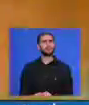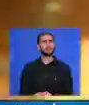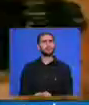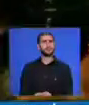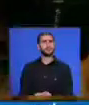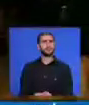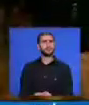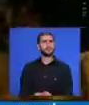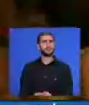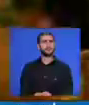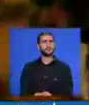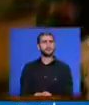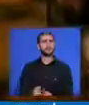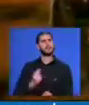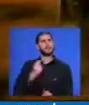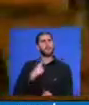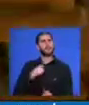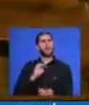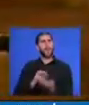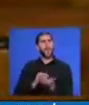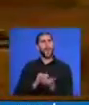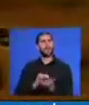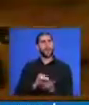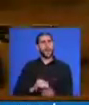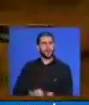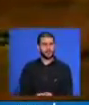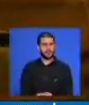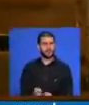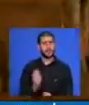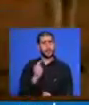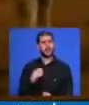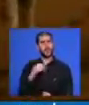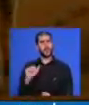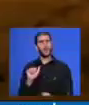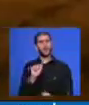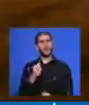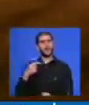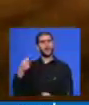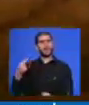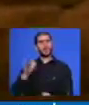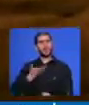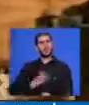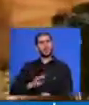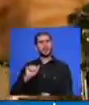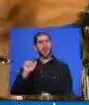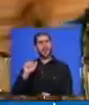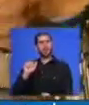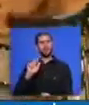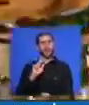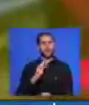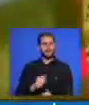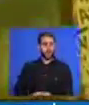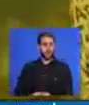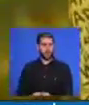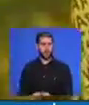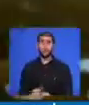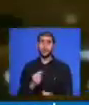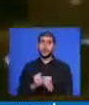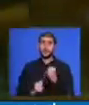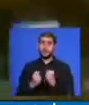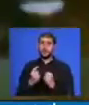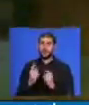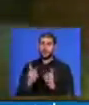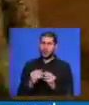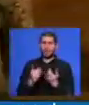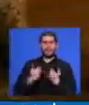pasear. Soy el ratón, soy Ovidio, soy Guzmán, hijo del Chapo. Es difícil no